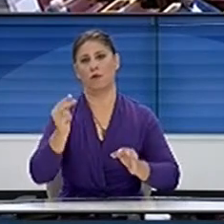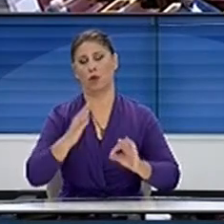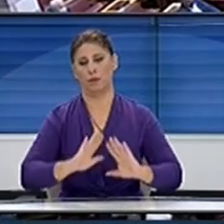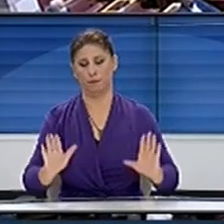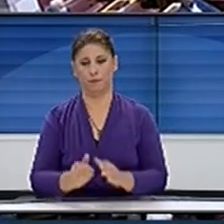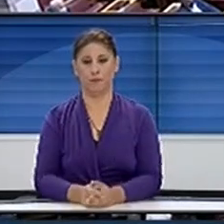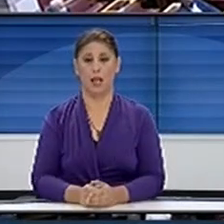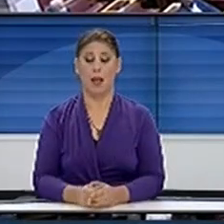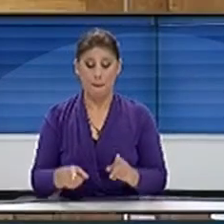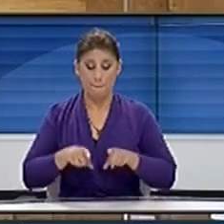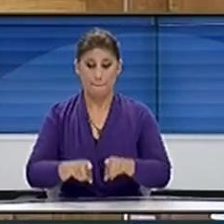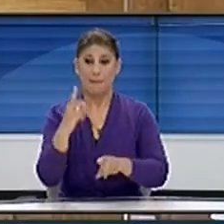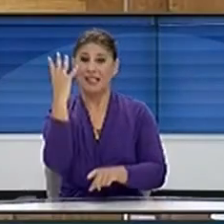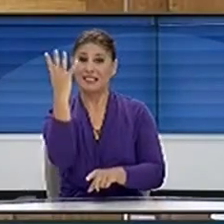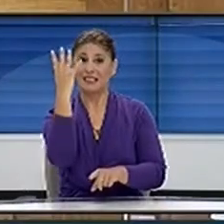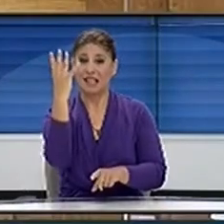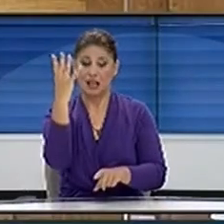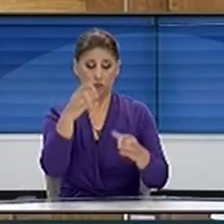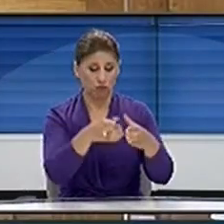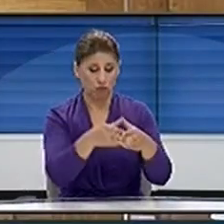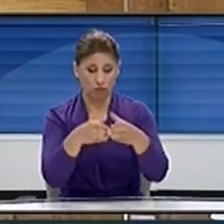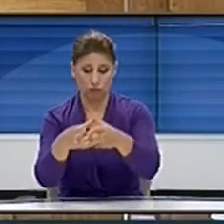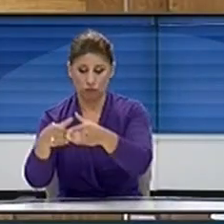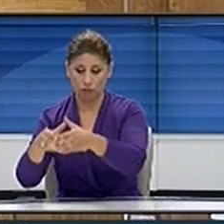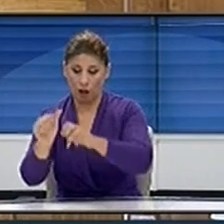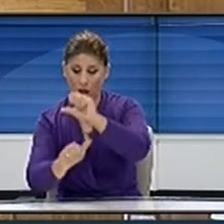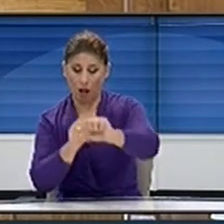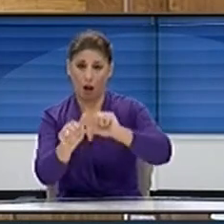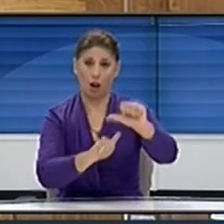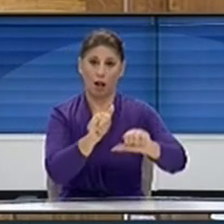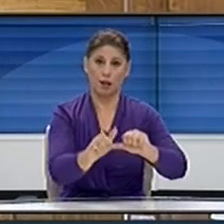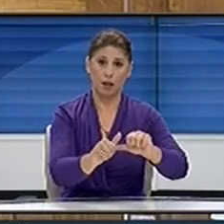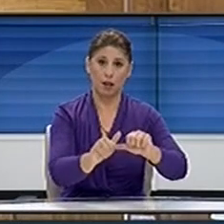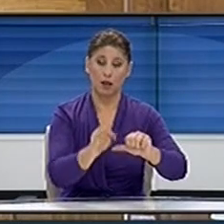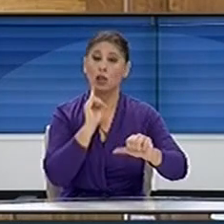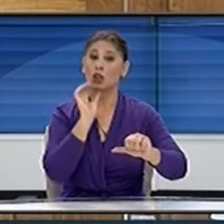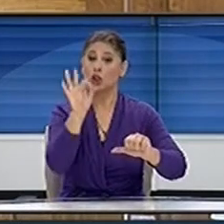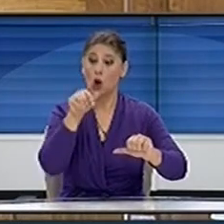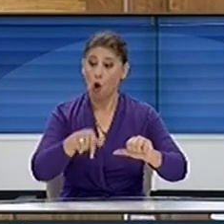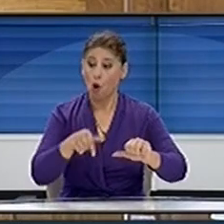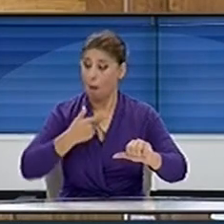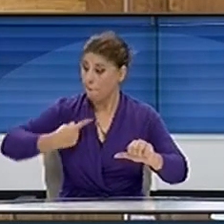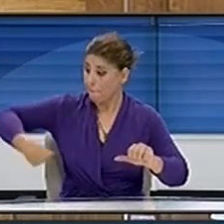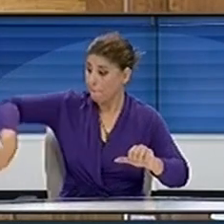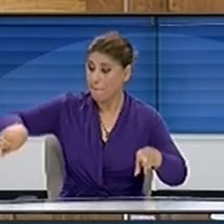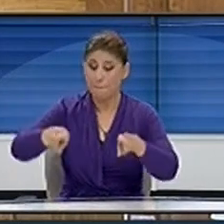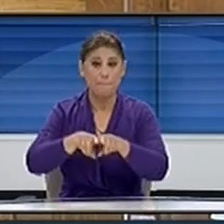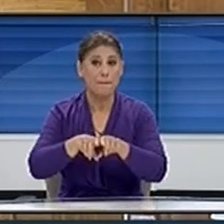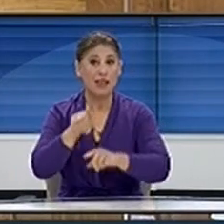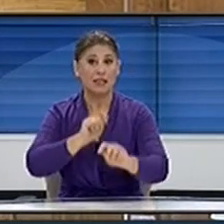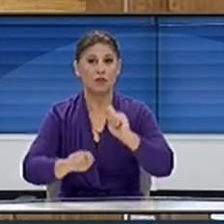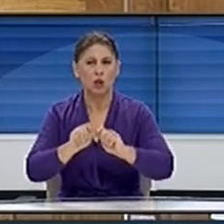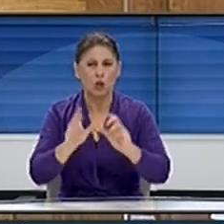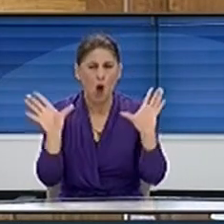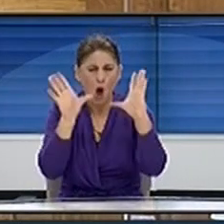Παράλληλα, κατέθεσα 4 τομές αλλαγών με στόχο να διαμορφώσουμε από κοινού μια νέα πραγματικότητα στο σκοτεινό χώρο